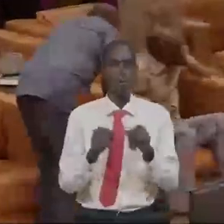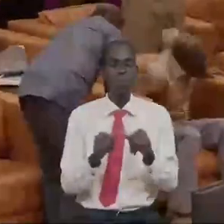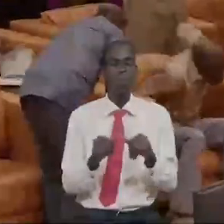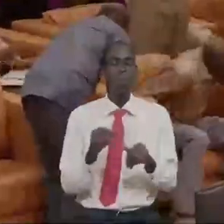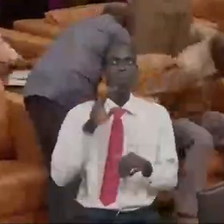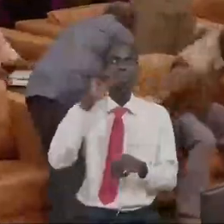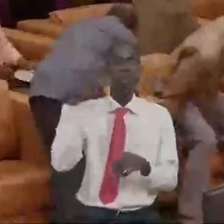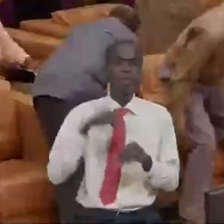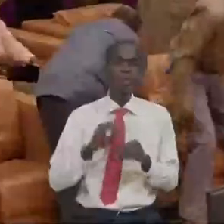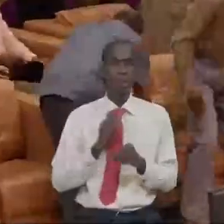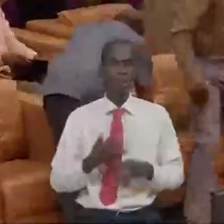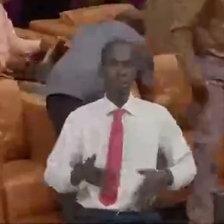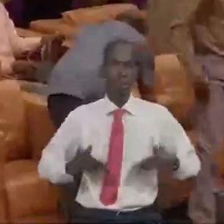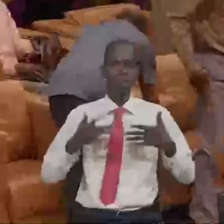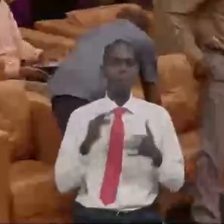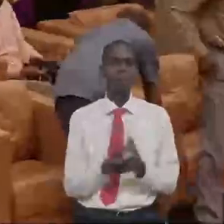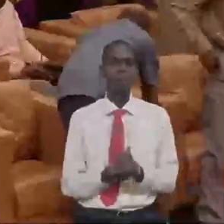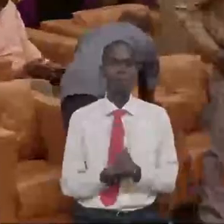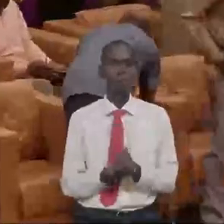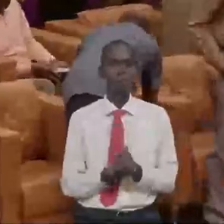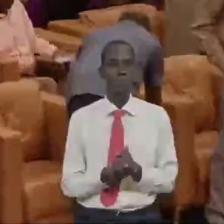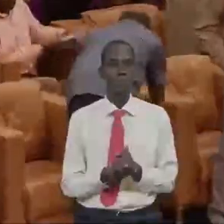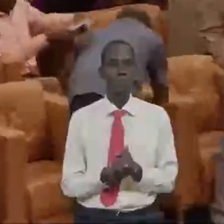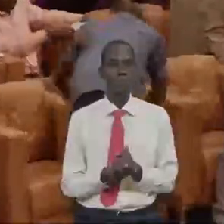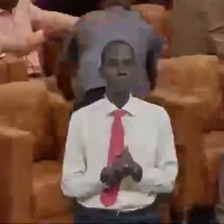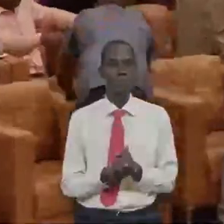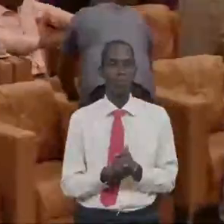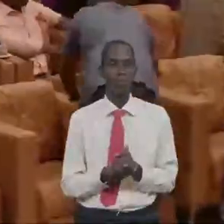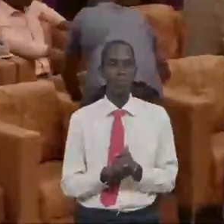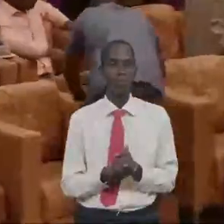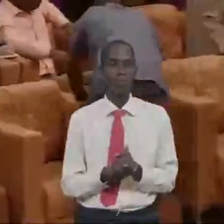Comme on se lève.